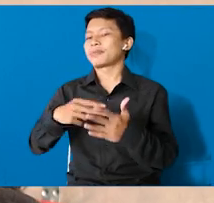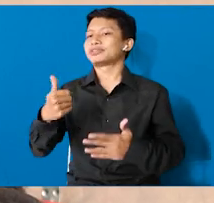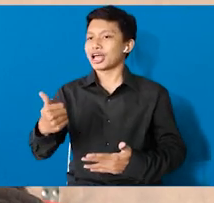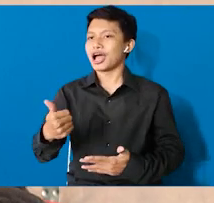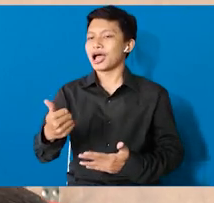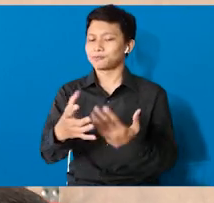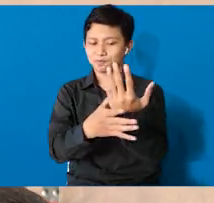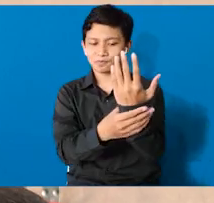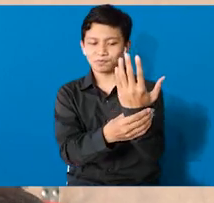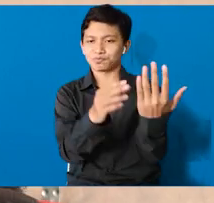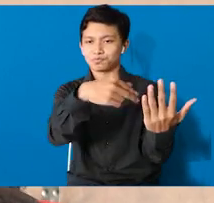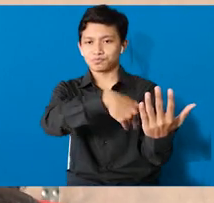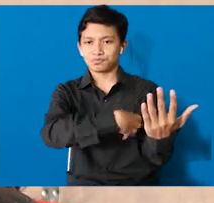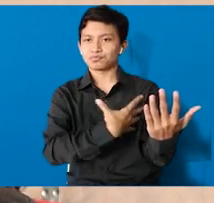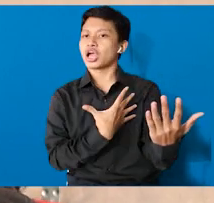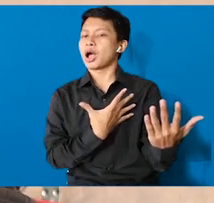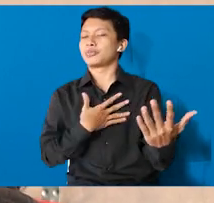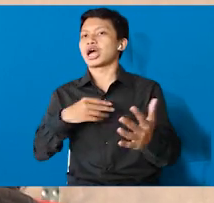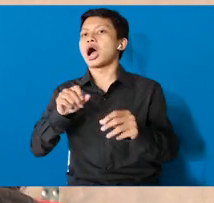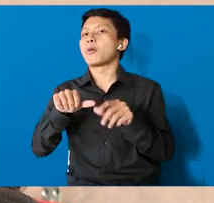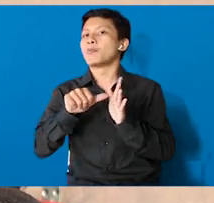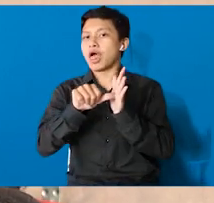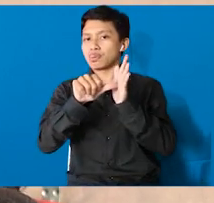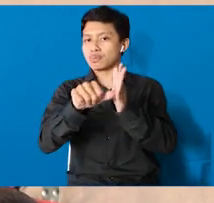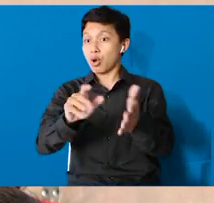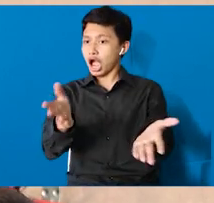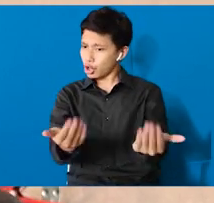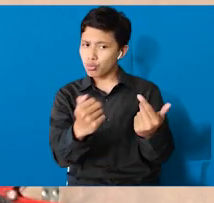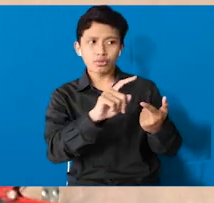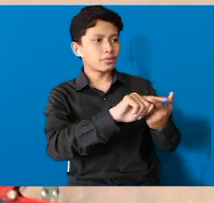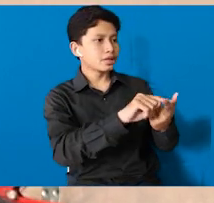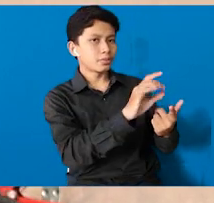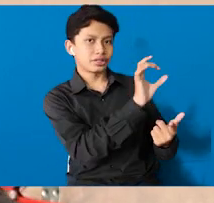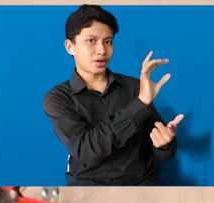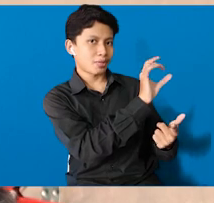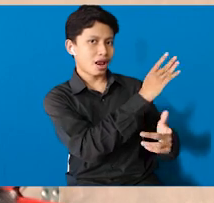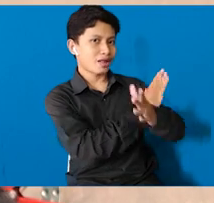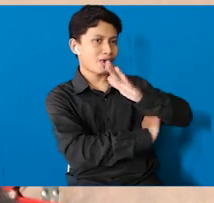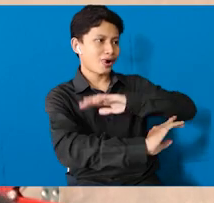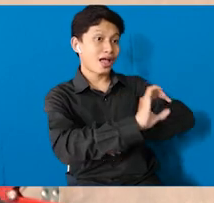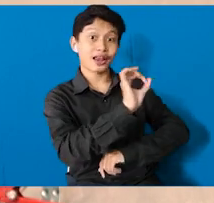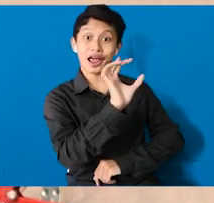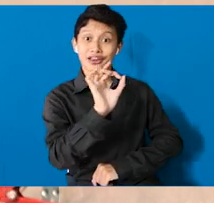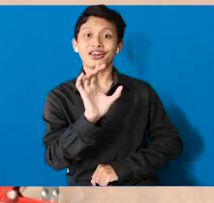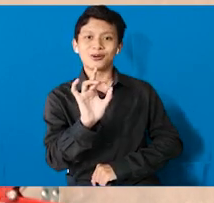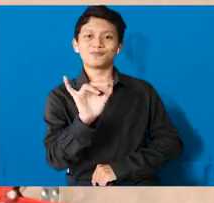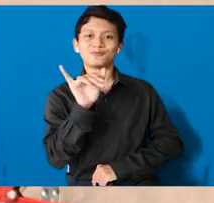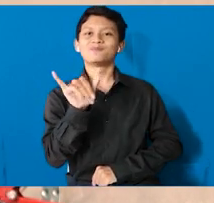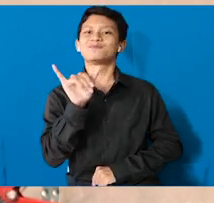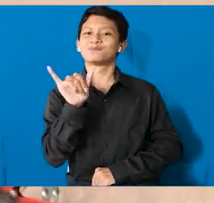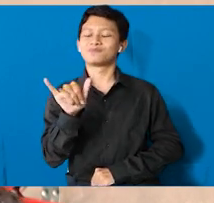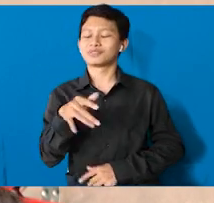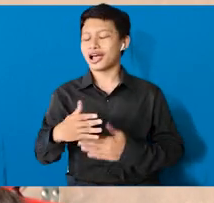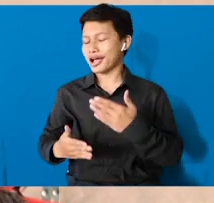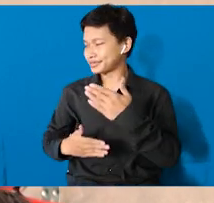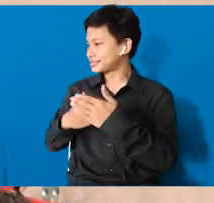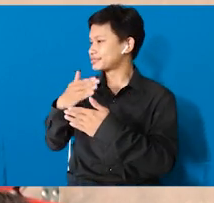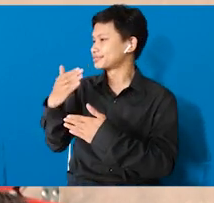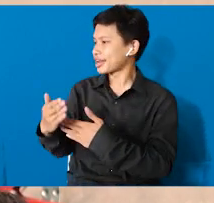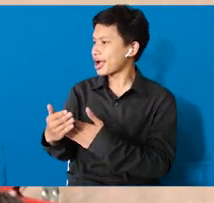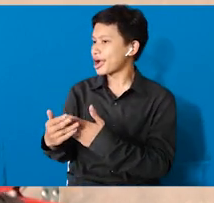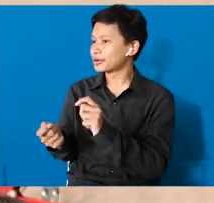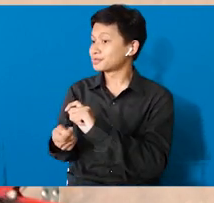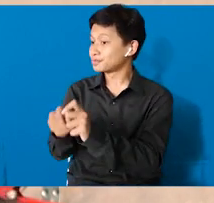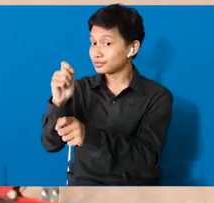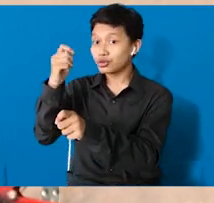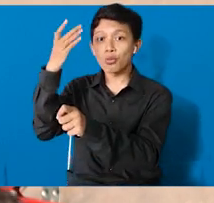menensi, bisa membantu temannya yang lain. Jadi menyesuaikan ketugasannya. Dan setelah diuji coba, waktu itu